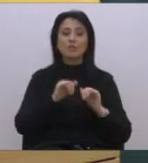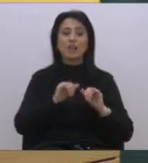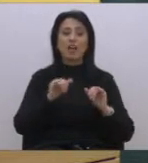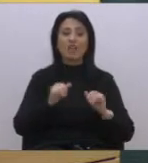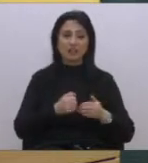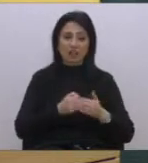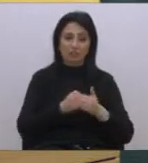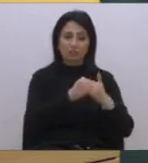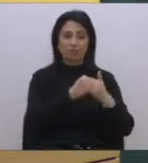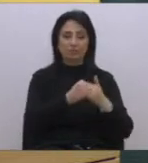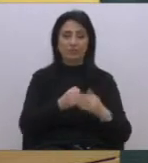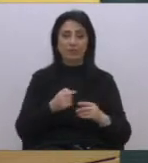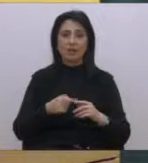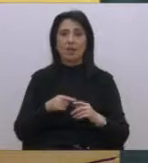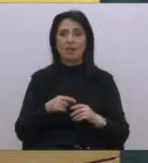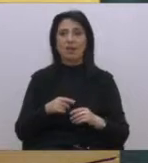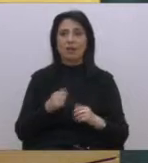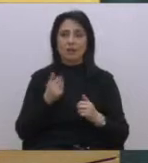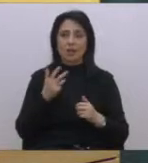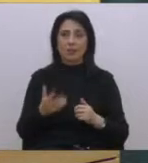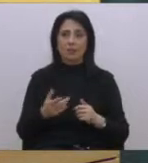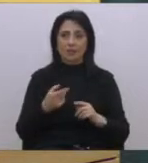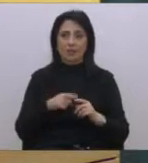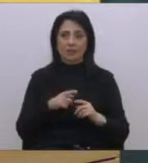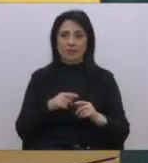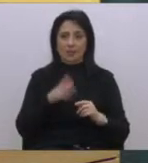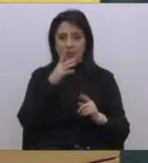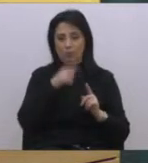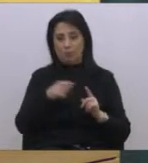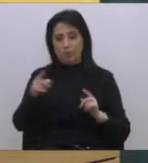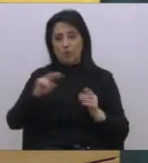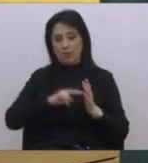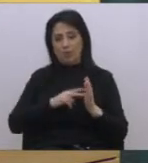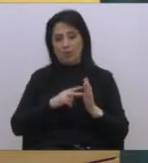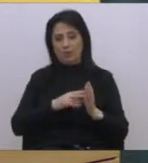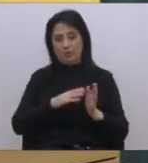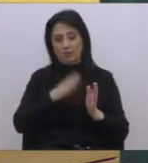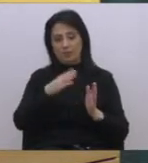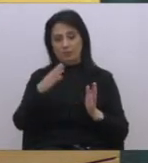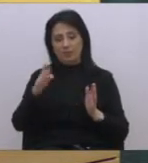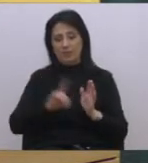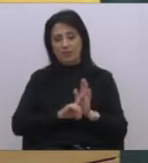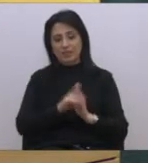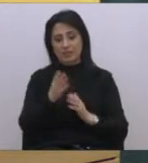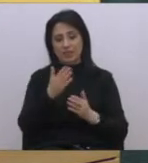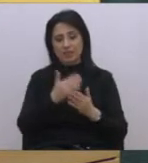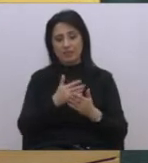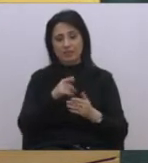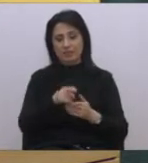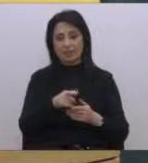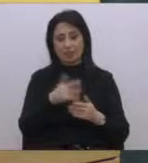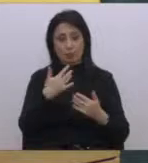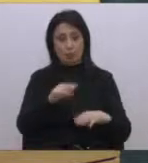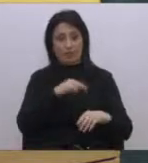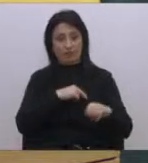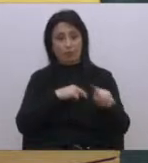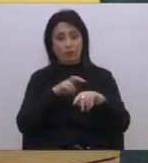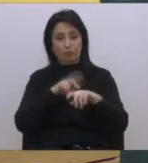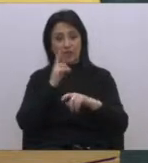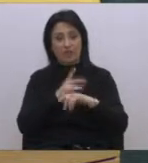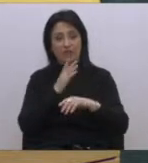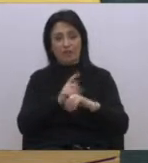განვითარების შესაძლებლობა. ამდენად, გარდამავალი პერიოდი დაგეგმილია იმგვარად, რომ საწყის ეტაპზე სისტემაში დასაქმებულ